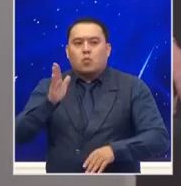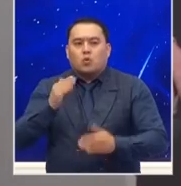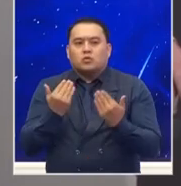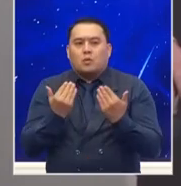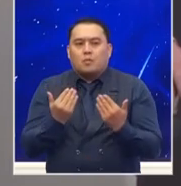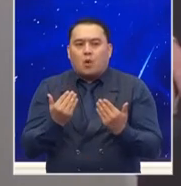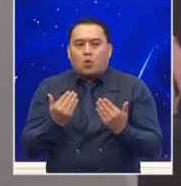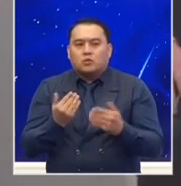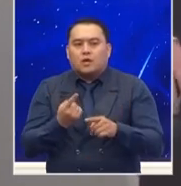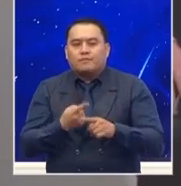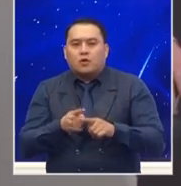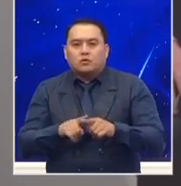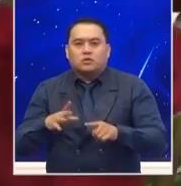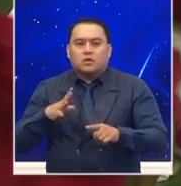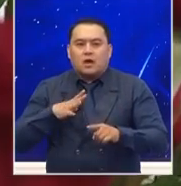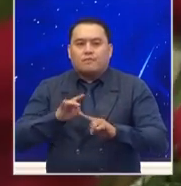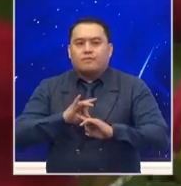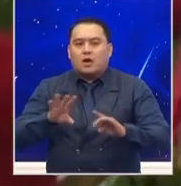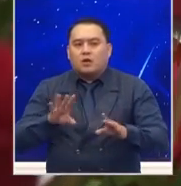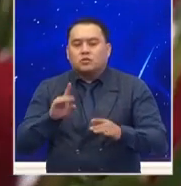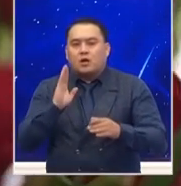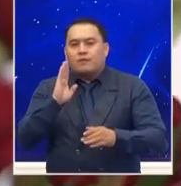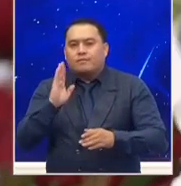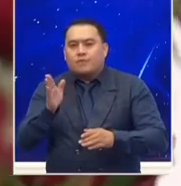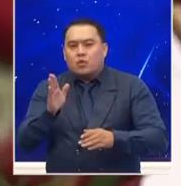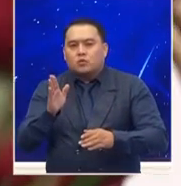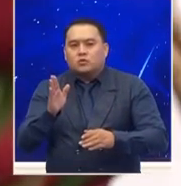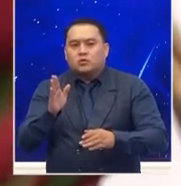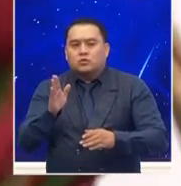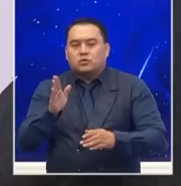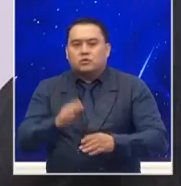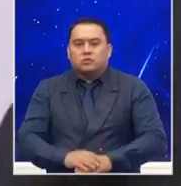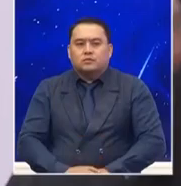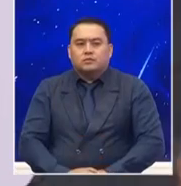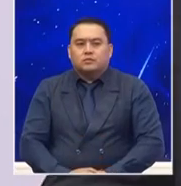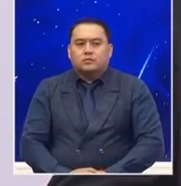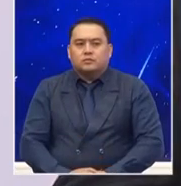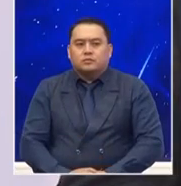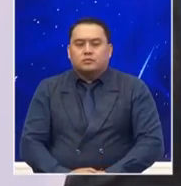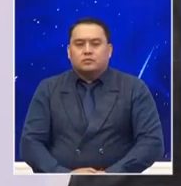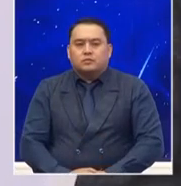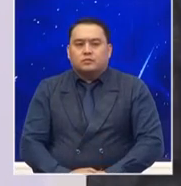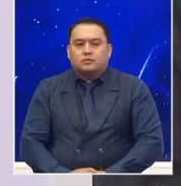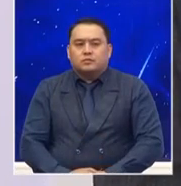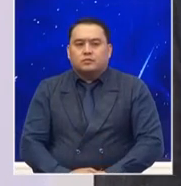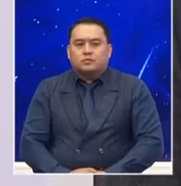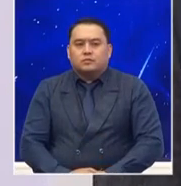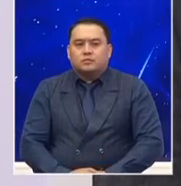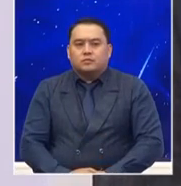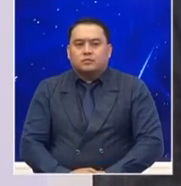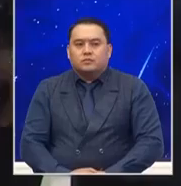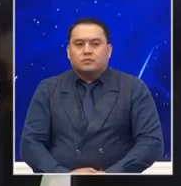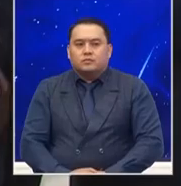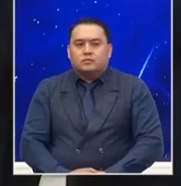болып еске алады. Сүнгенге бұл әсте ауыр. Жалын атып жүріп, көз алдымызда жанып